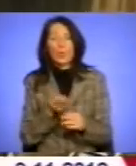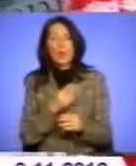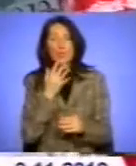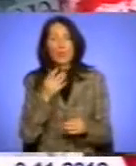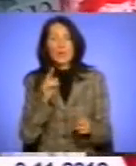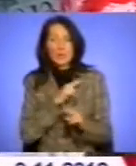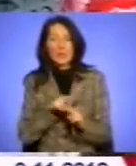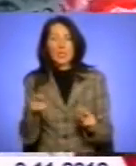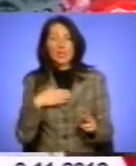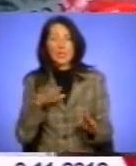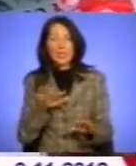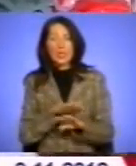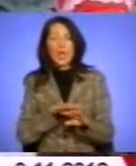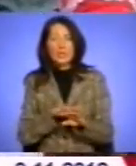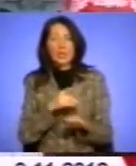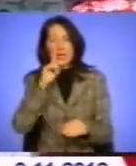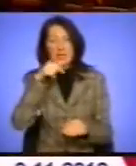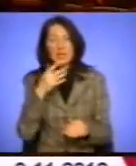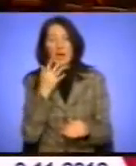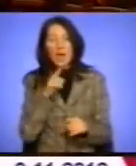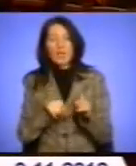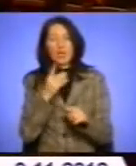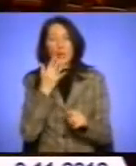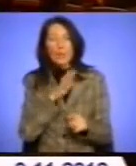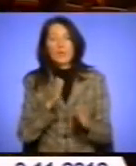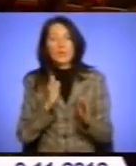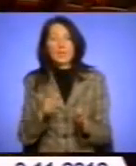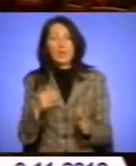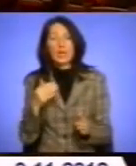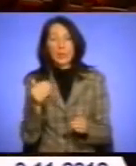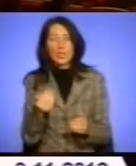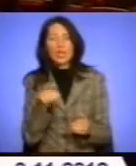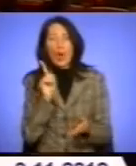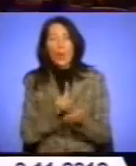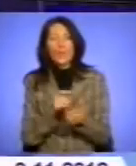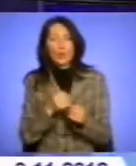нація. Знання рідної мови – не лише патріотизм, але й обов'язок кожного.